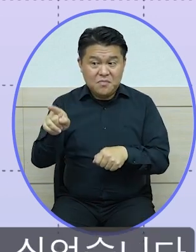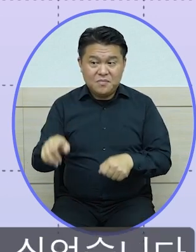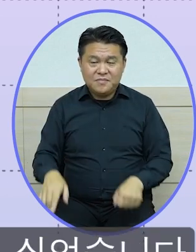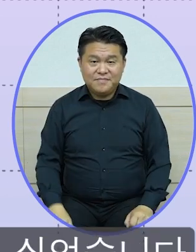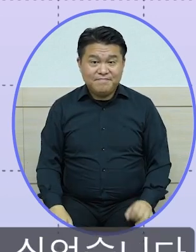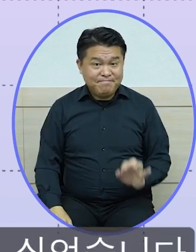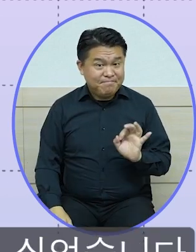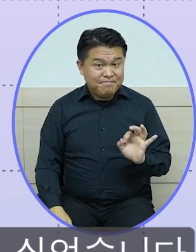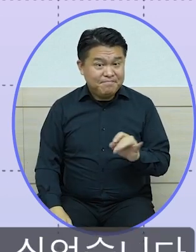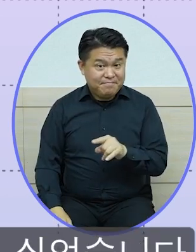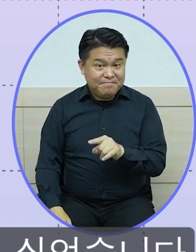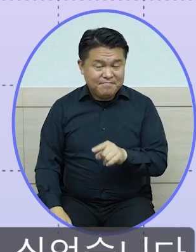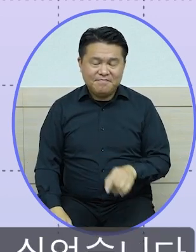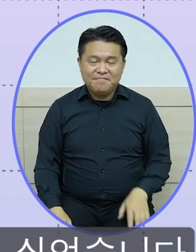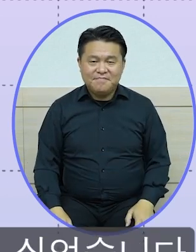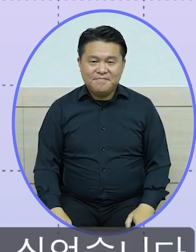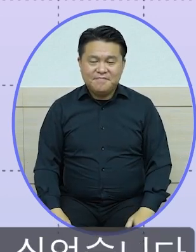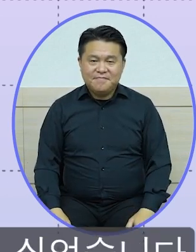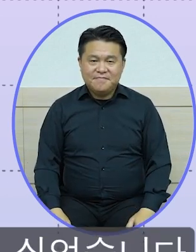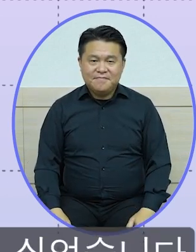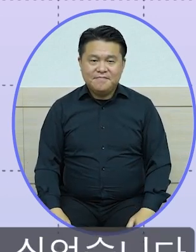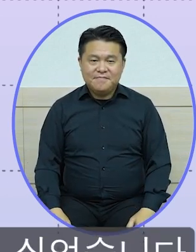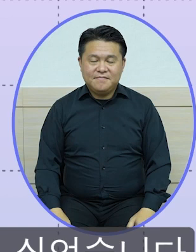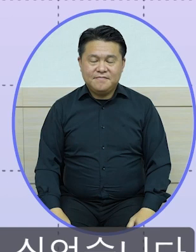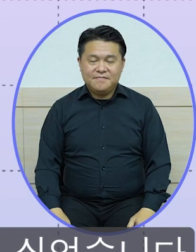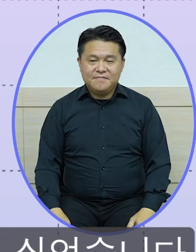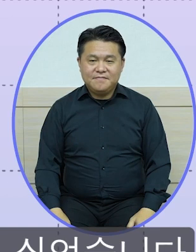시스템에 반영이 된다는 걸 말씀드리고 싶었습니다.